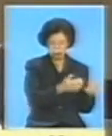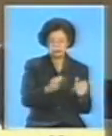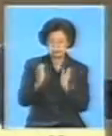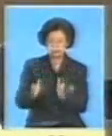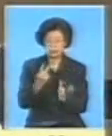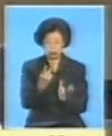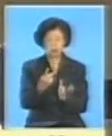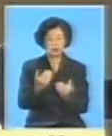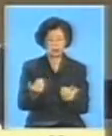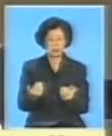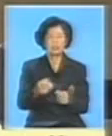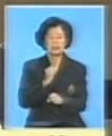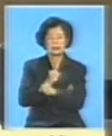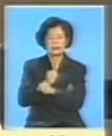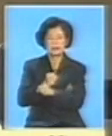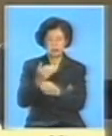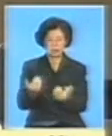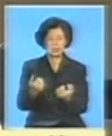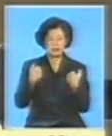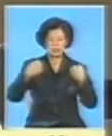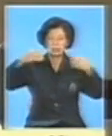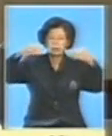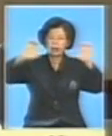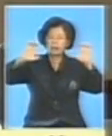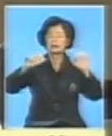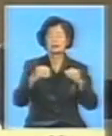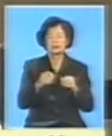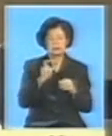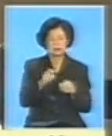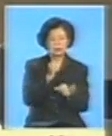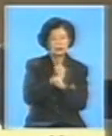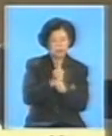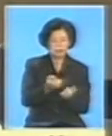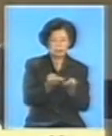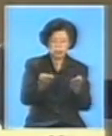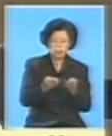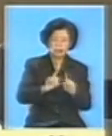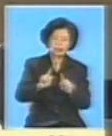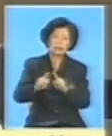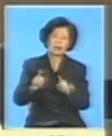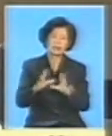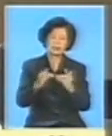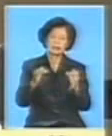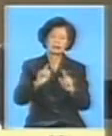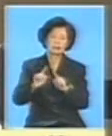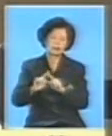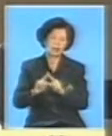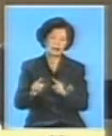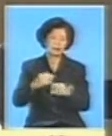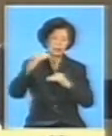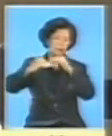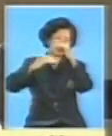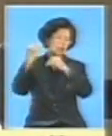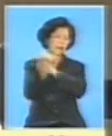2คือระยะนี้ที่เรากำลังดำเนินการอยู่คือมีรัฐบาลเราจำเป็นต้องดำเนินการมหาลัยการแผ่นดินในเรื่องต่างๆเพื่อการพัฒนาประเทศ